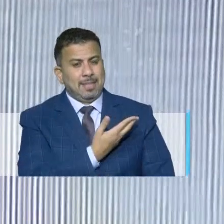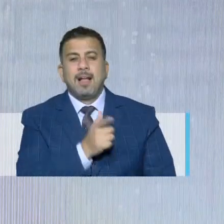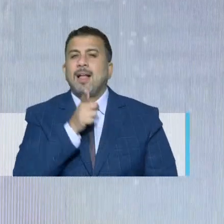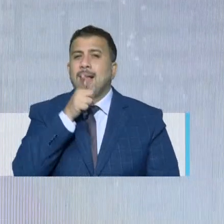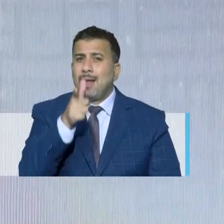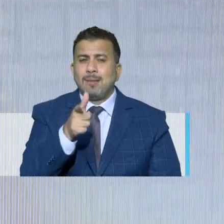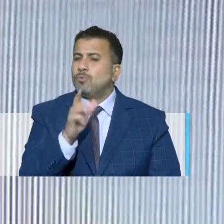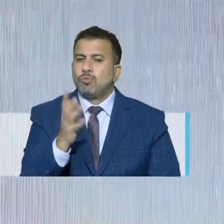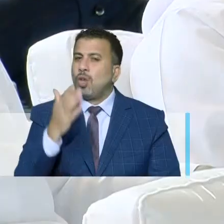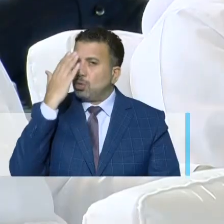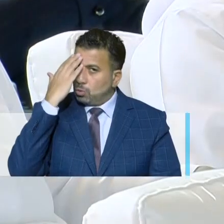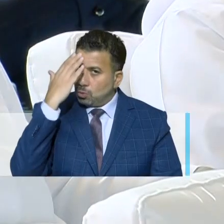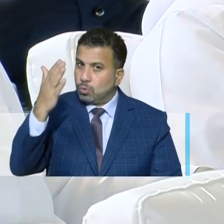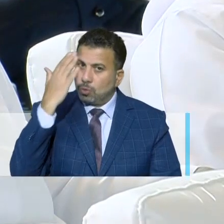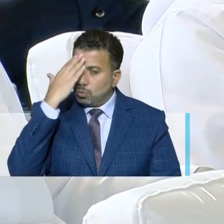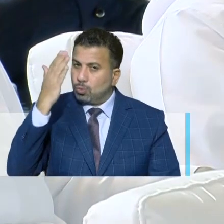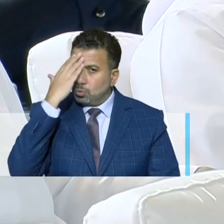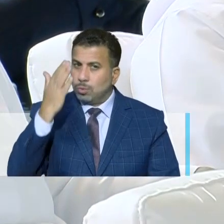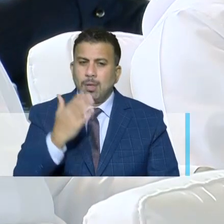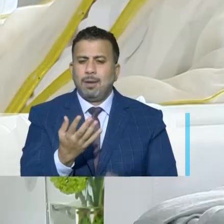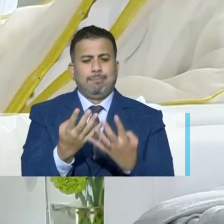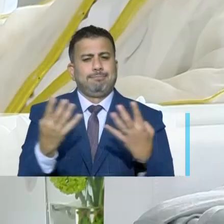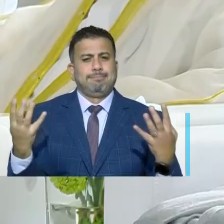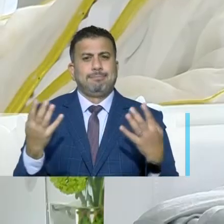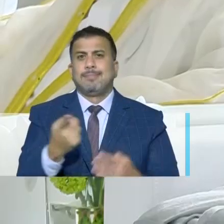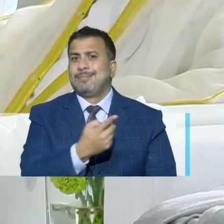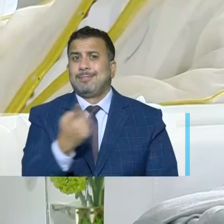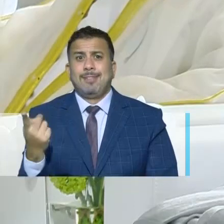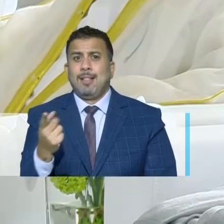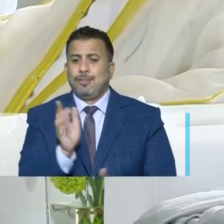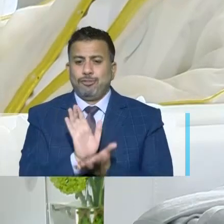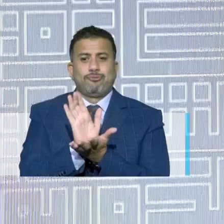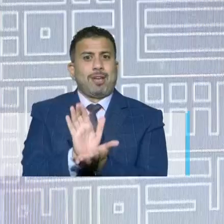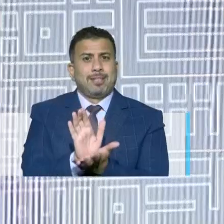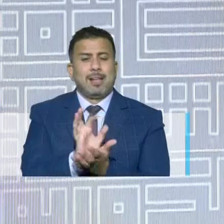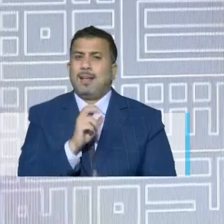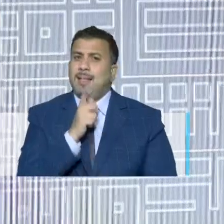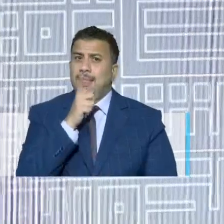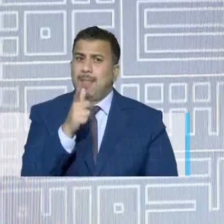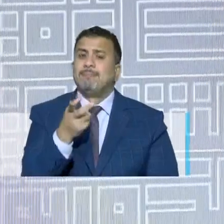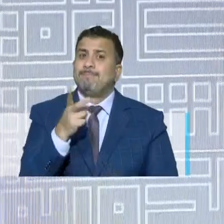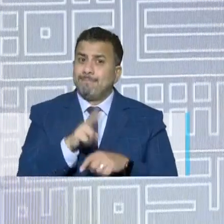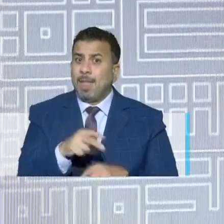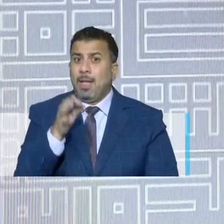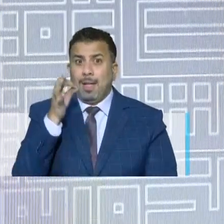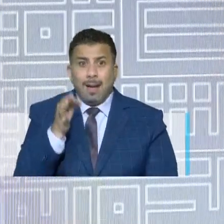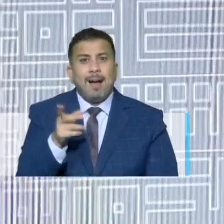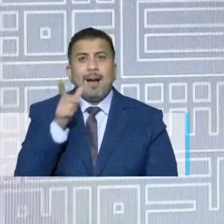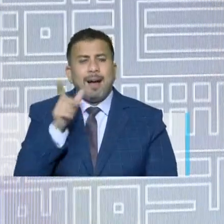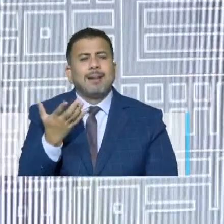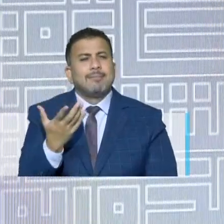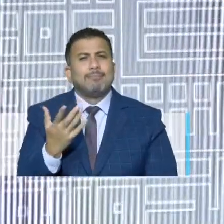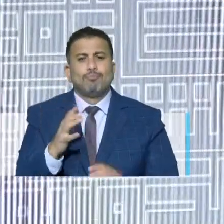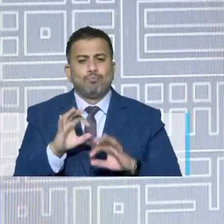كلمه وجه فيها شكره وتقديره لكافه القائمين على هذه الجائزه مؤكدا في الوقت ذاته ان ان